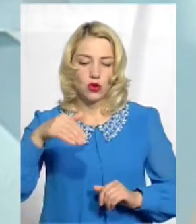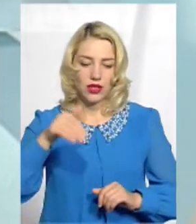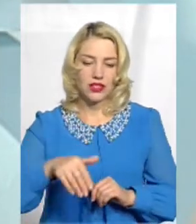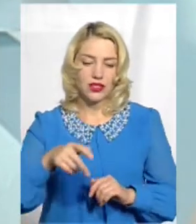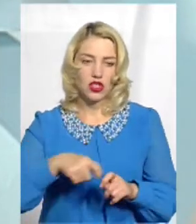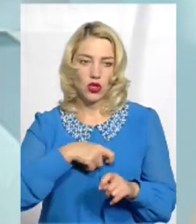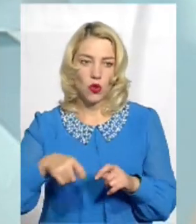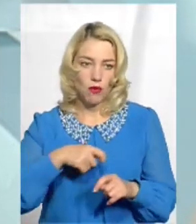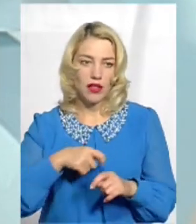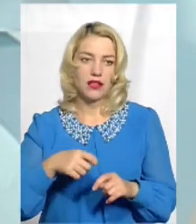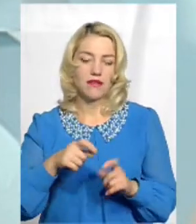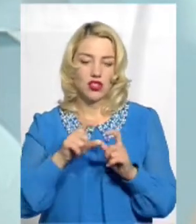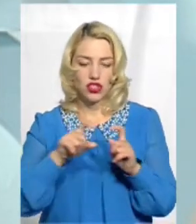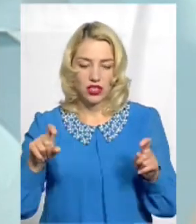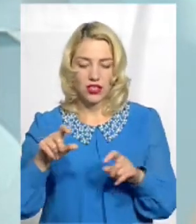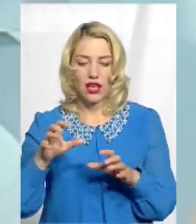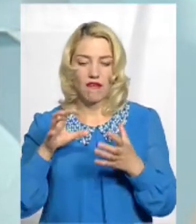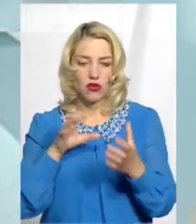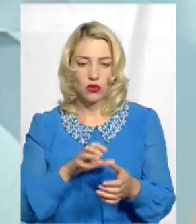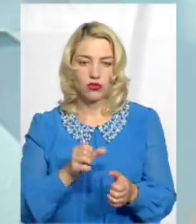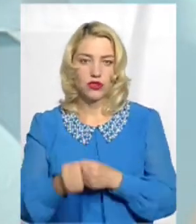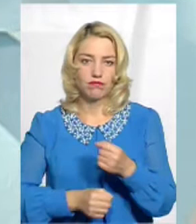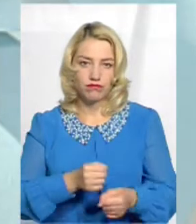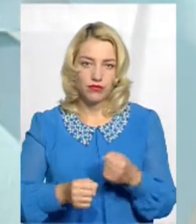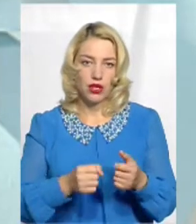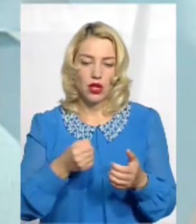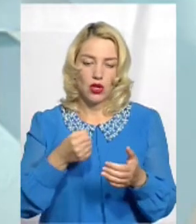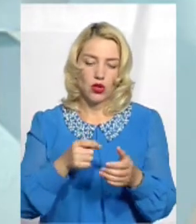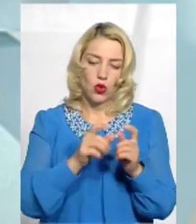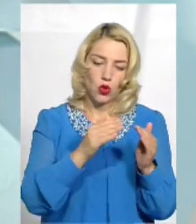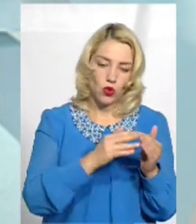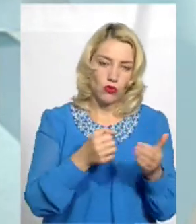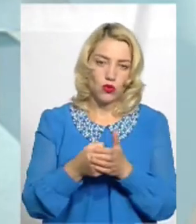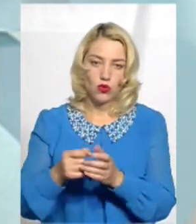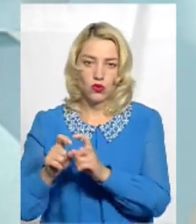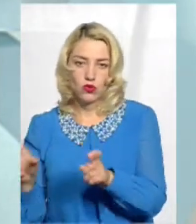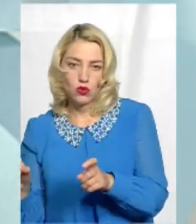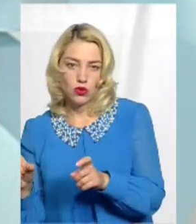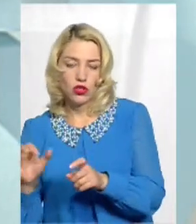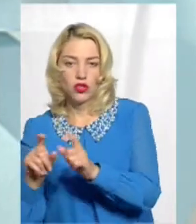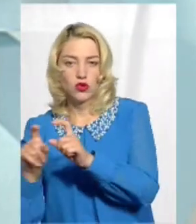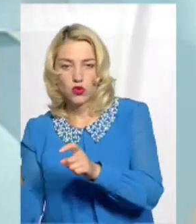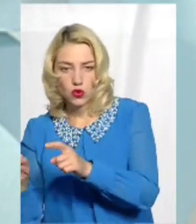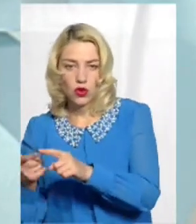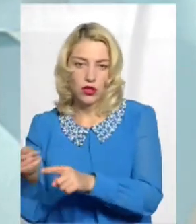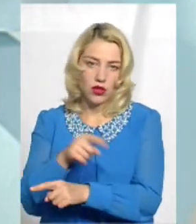автобуси проїжджають, доводячи дітей з дому до школи і школи додому.